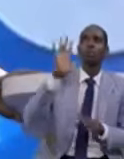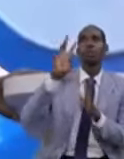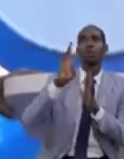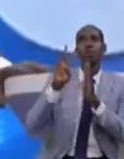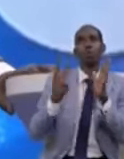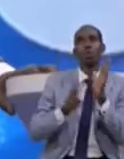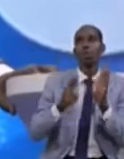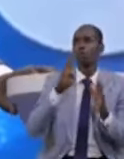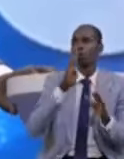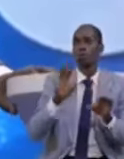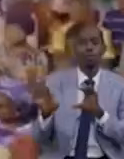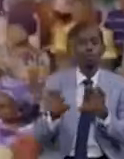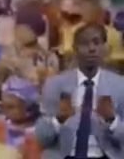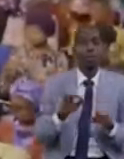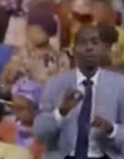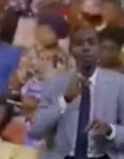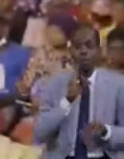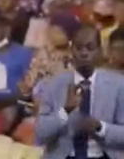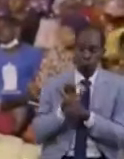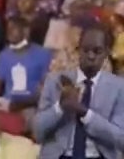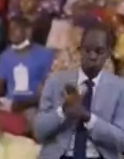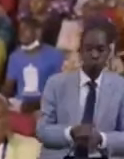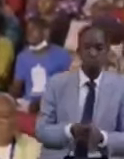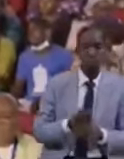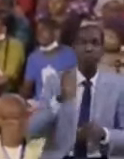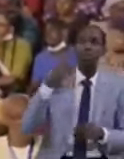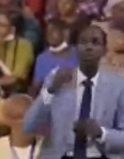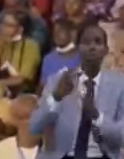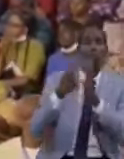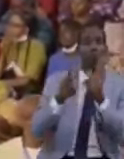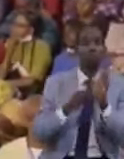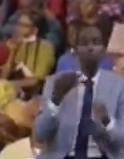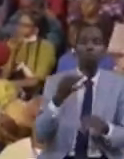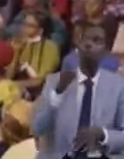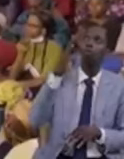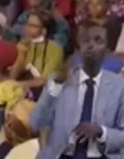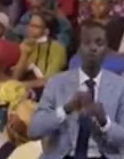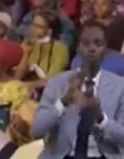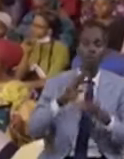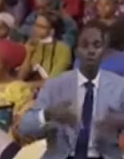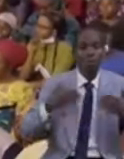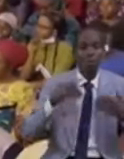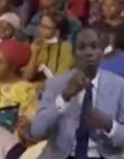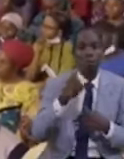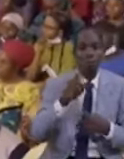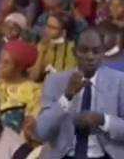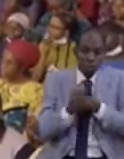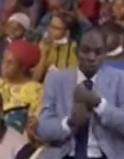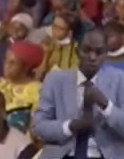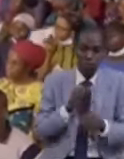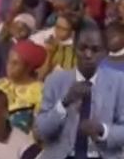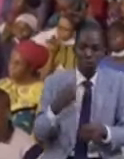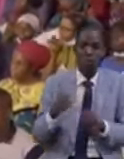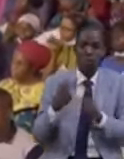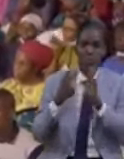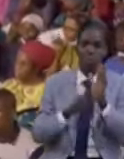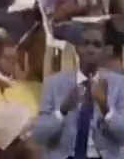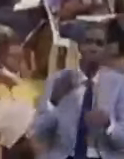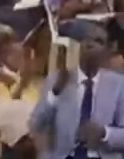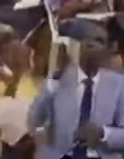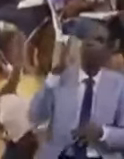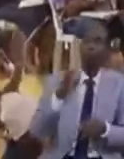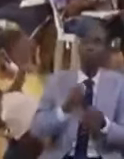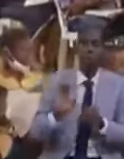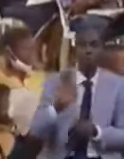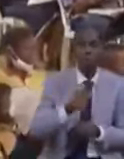volonté de Dieu pour ta vie la souffrance est-ce c'est la volonté de Dieu pour ta vie l'affliction est-ce c'est la volonté de Dieu pour ta vie la